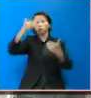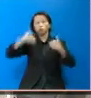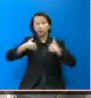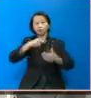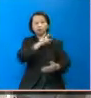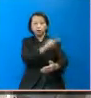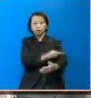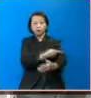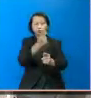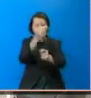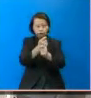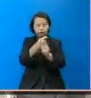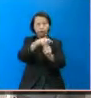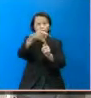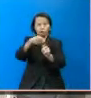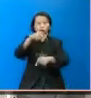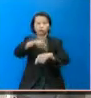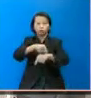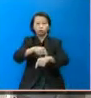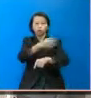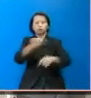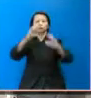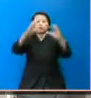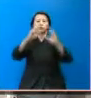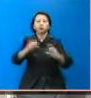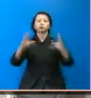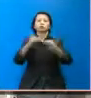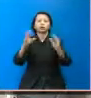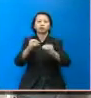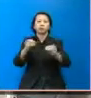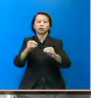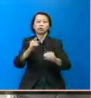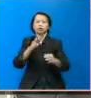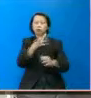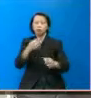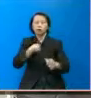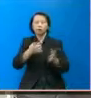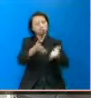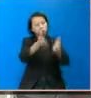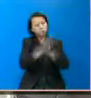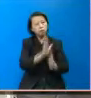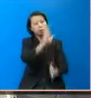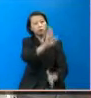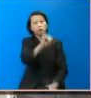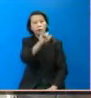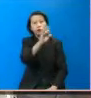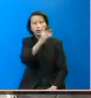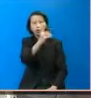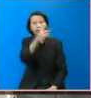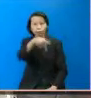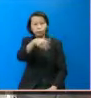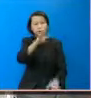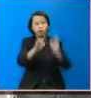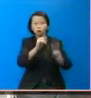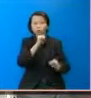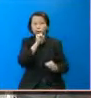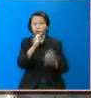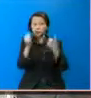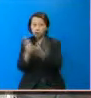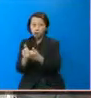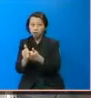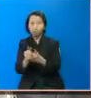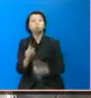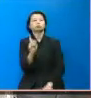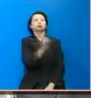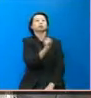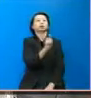menentukan tarikh dan waktu dan cara persidangan itu. Dan saya minta penjelasan kepada Datuk Yang Dipertua. Kalau sekiranya itu tidak berjalan, di mana